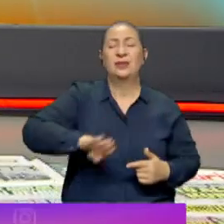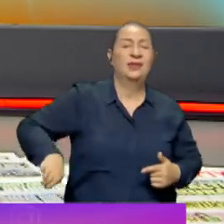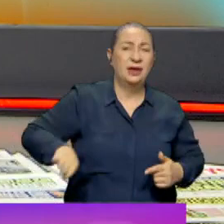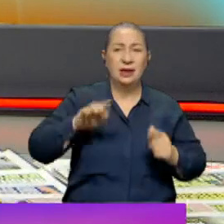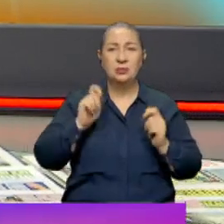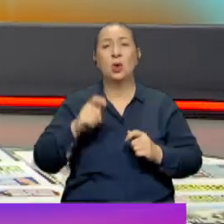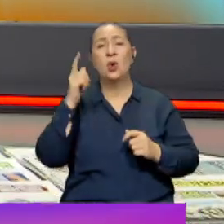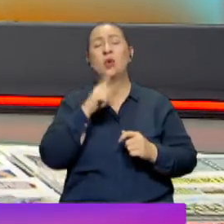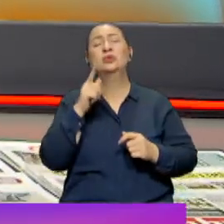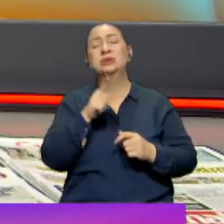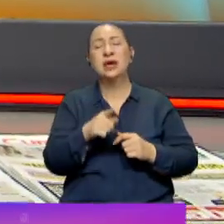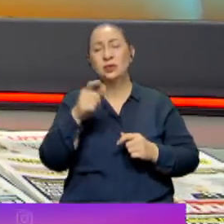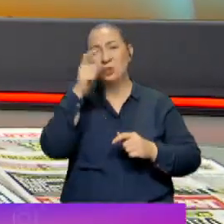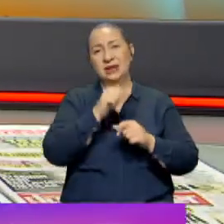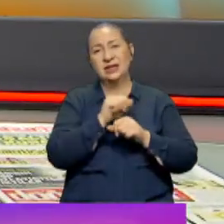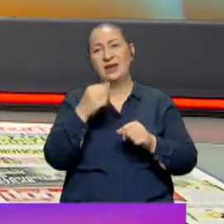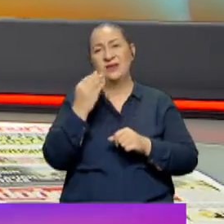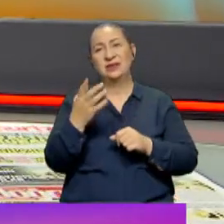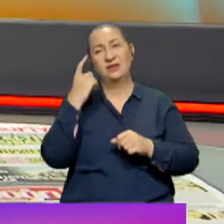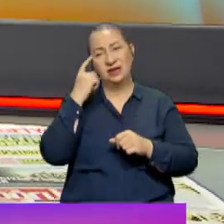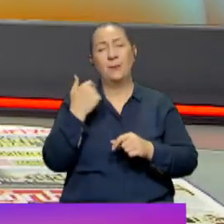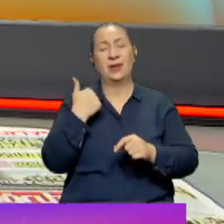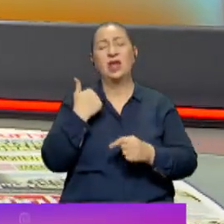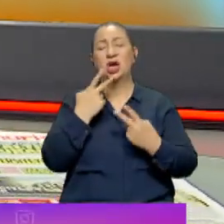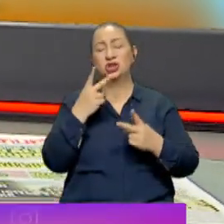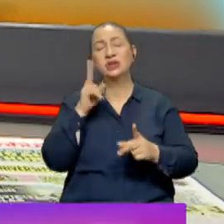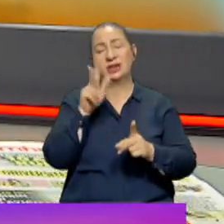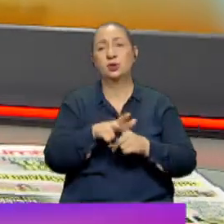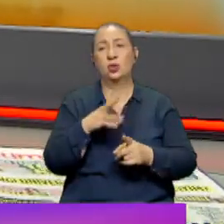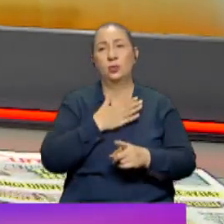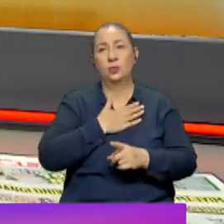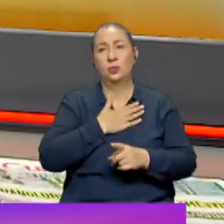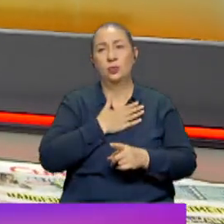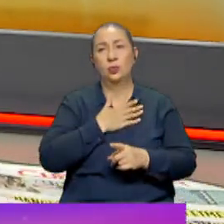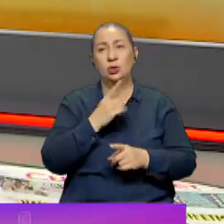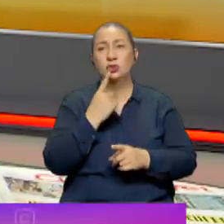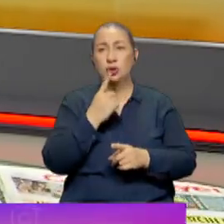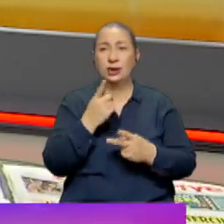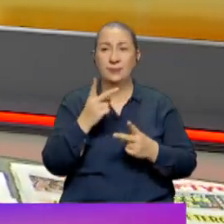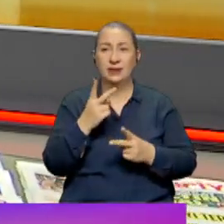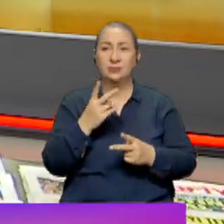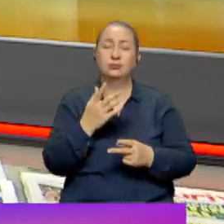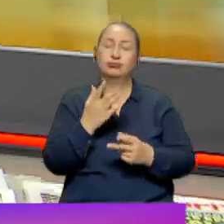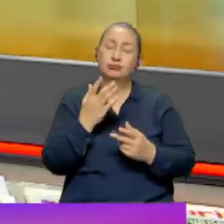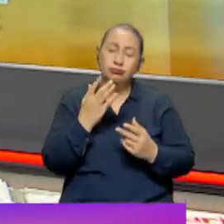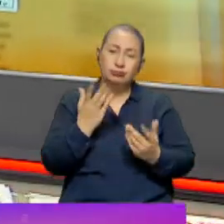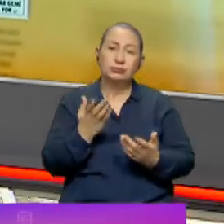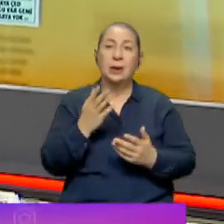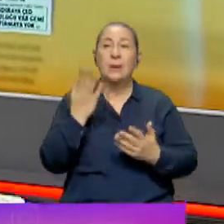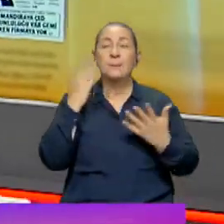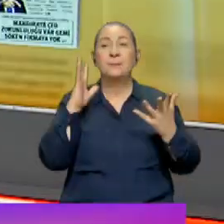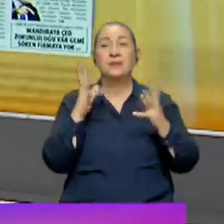atacaktır. O yüzden ülkeye zarar vereceği görüşüne ben de açıkçası katılıyorum. Bunu söyleyebilirim canı gönülden.